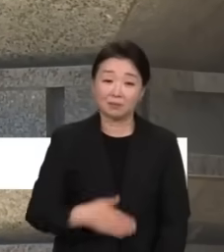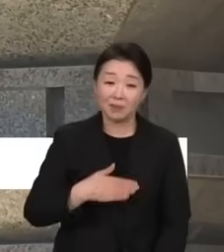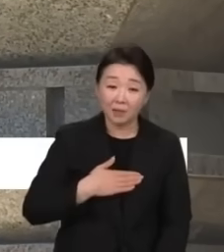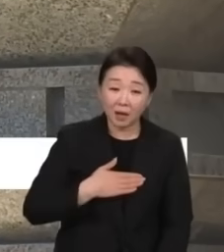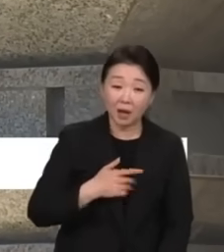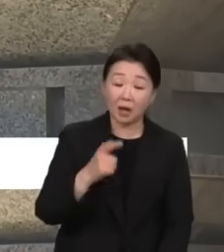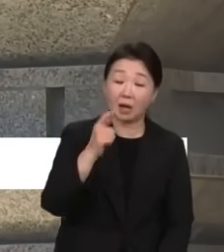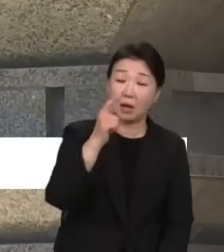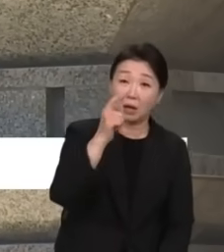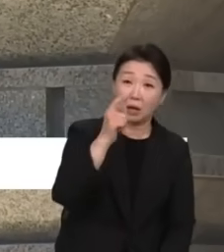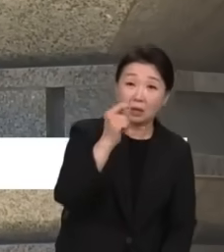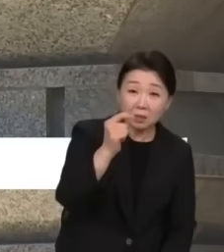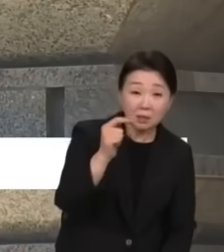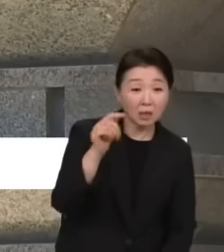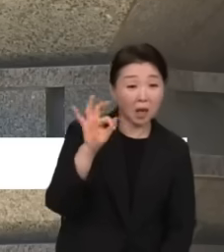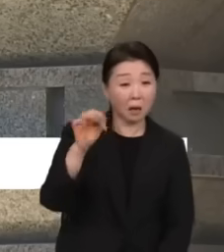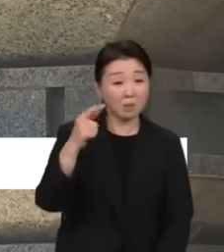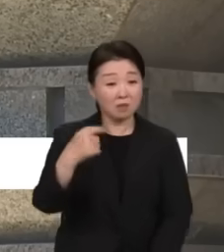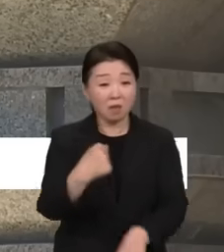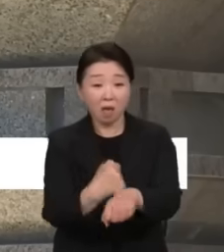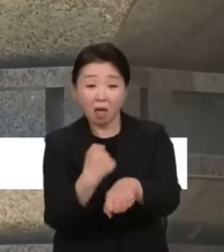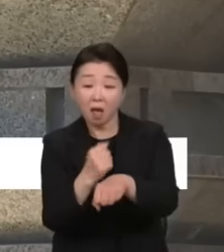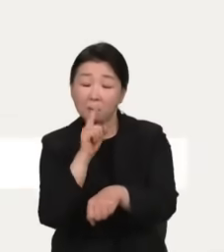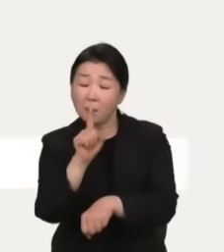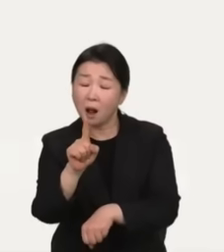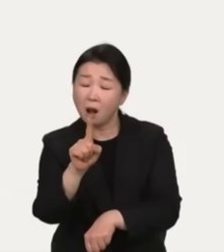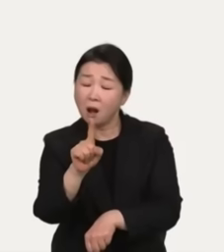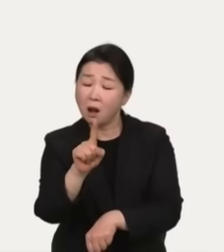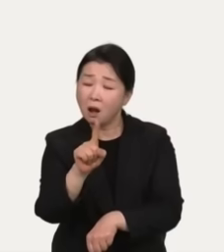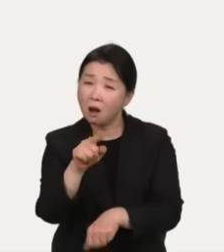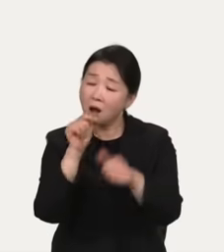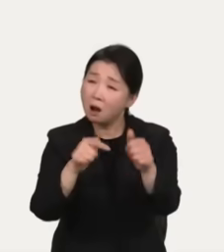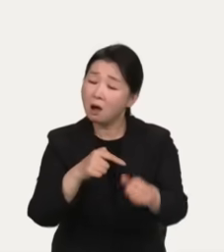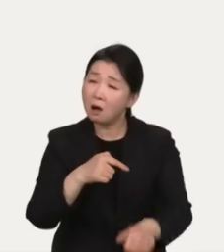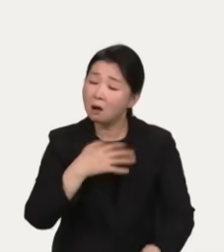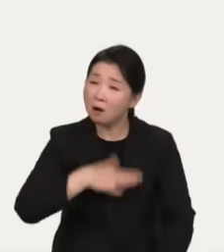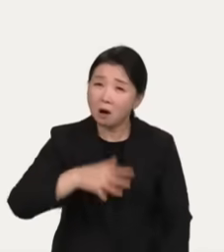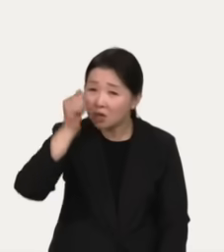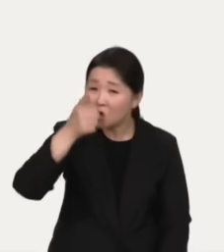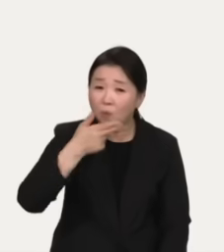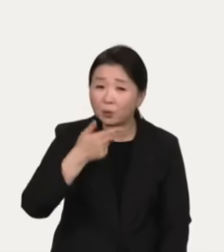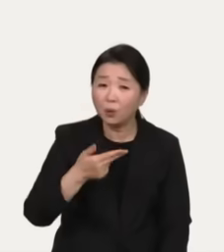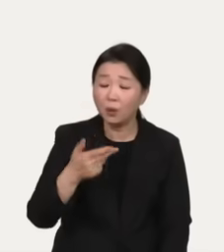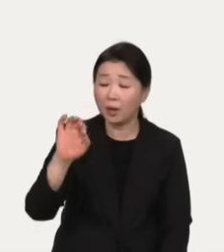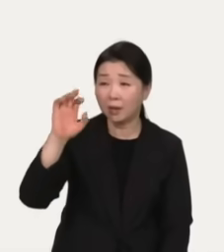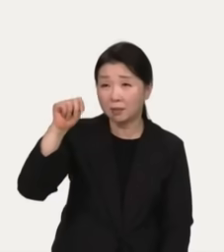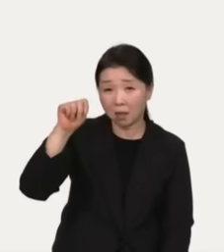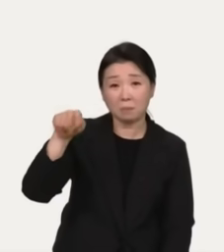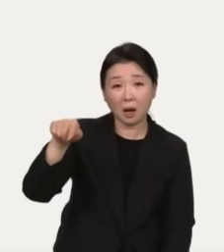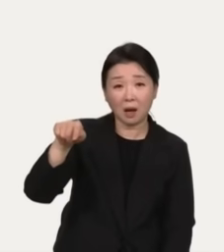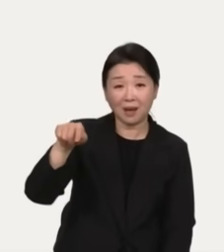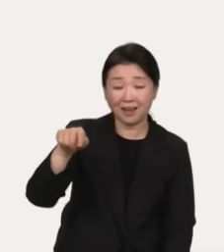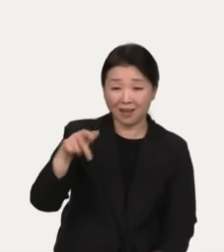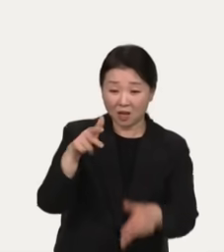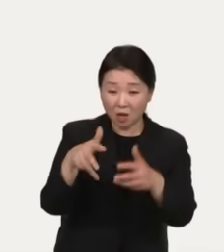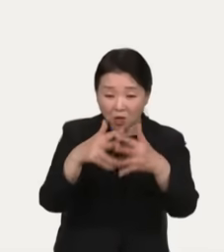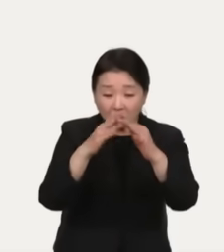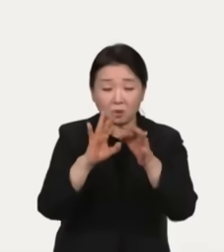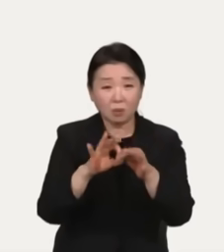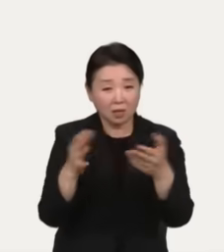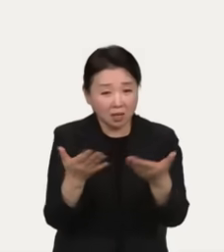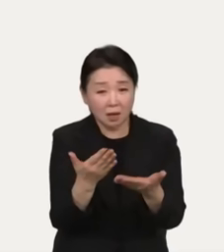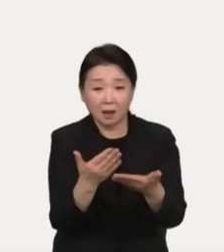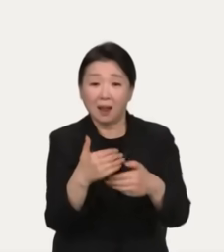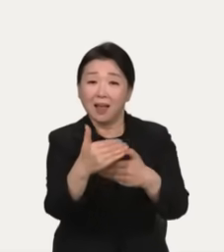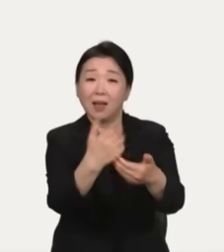TFT를 해라라고는 했는지는 기억이 없지만 SM그룹 측은 그룹 건설 부문과 연계해서 업무를 진행하기